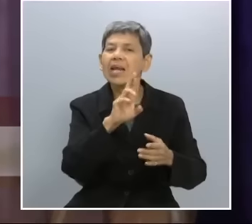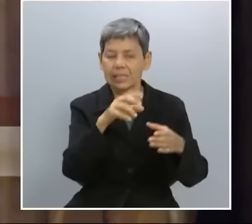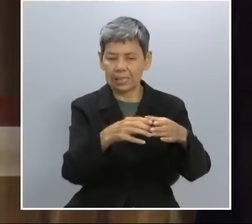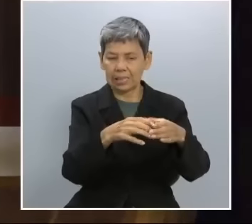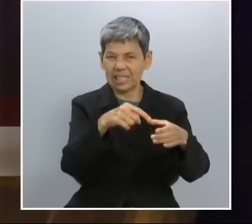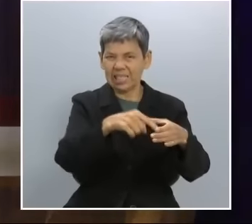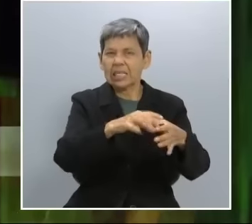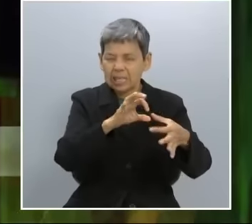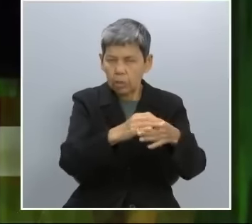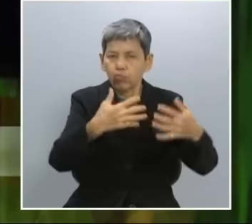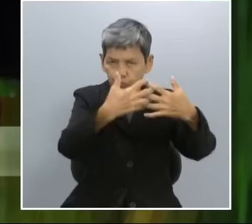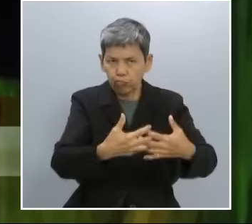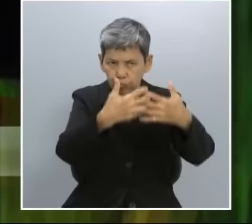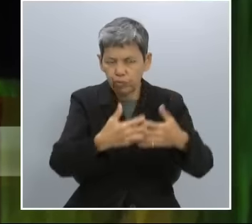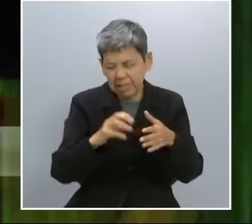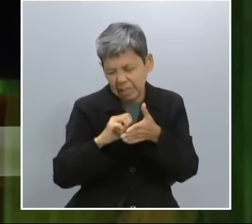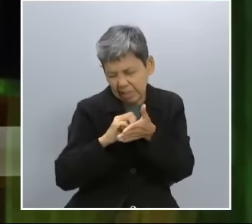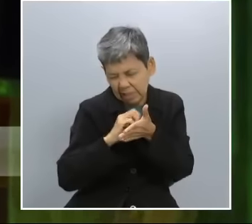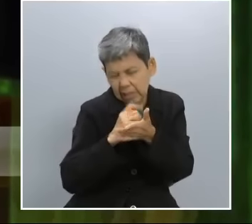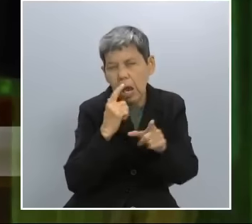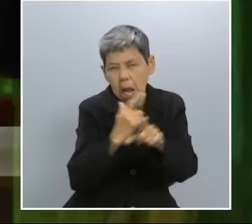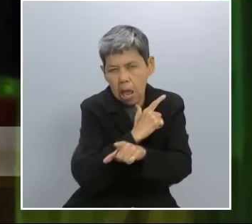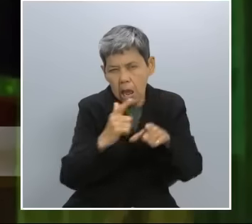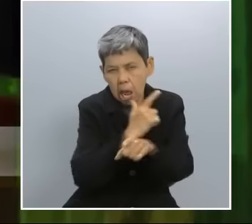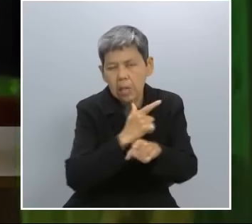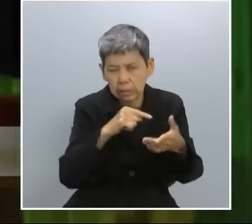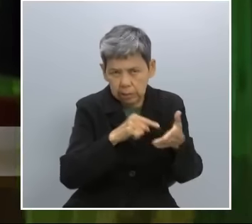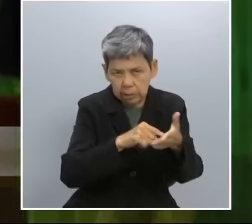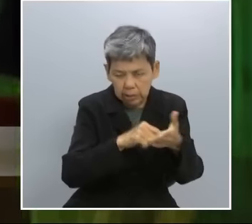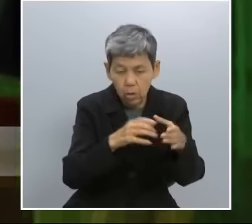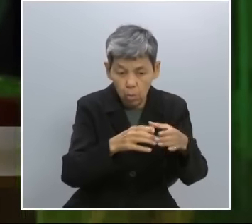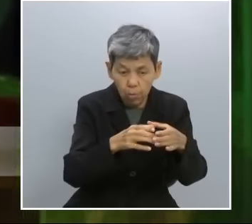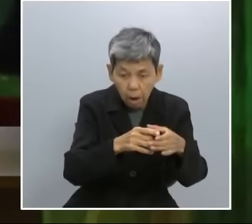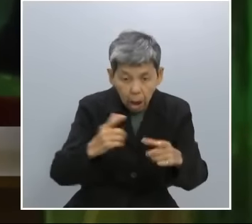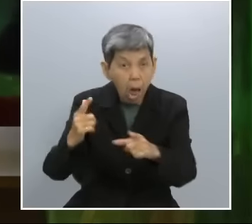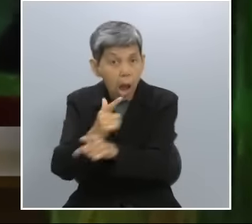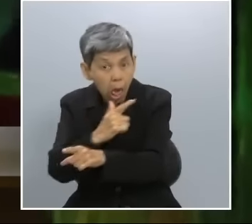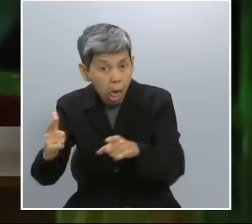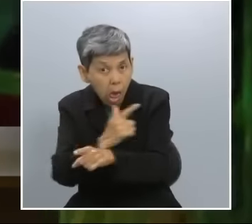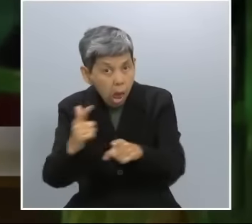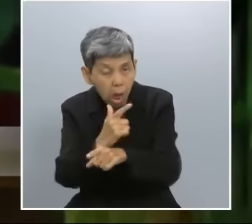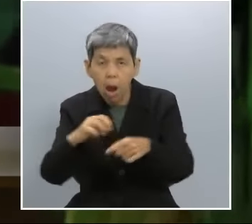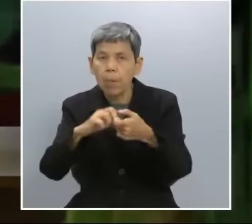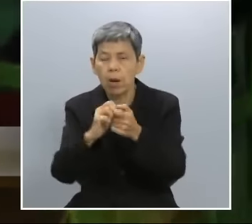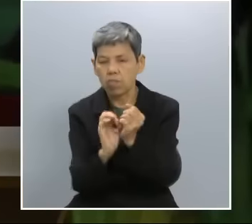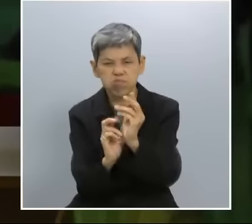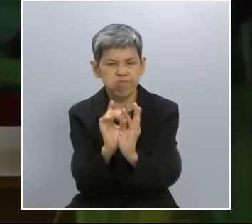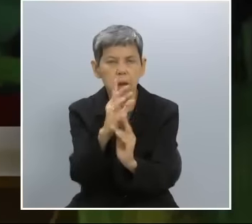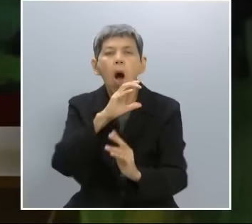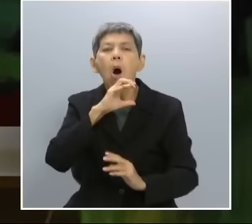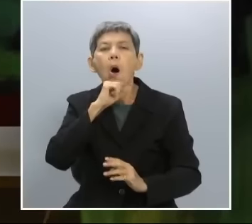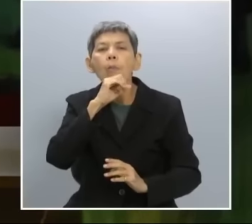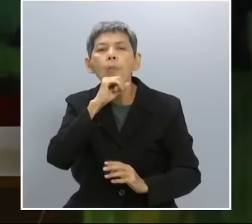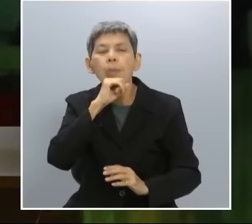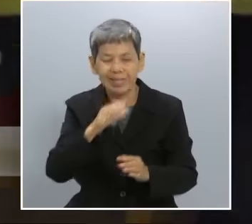ลุ่มนี้ใช้ในอุตสาหกรรมกัดเหล็กทำความสะอาดชิ้นส่วนโลหะพอกลุ่มนี้ไปถูกเหล็กก็จะเกิดปฏิกิริยาเป็นกลุ่มควันสีส้ ม แ